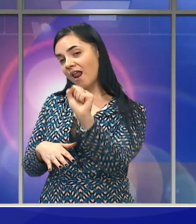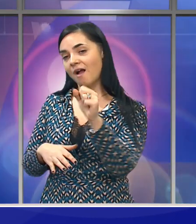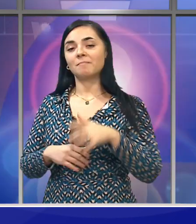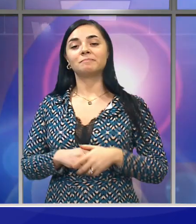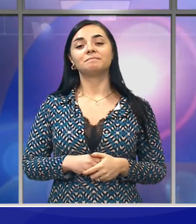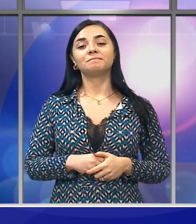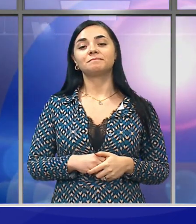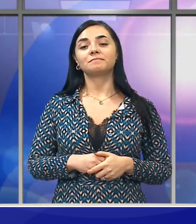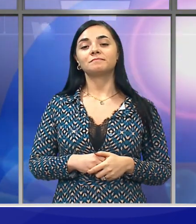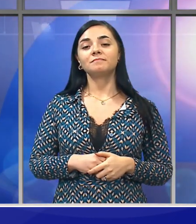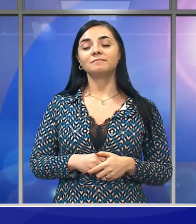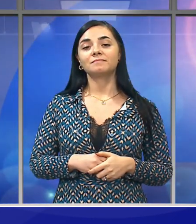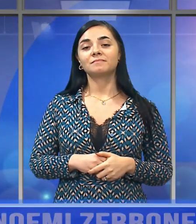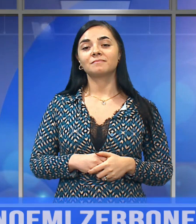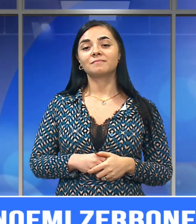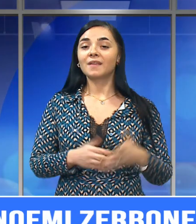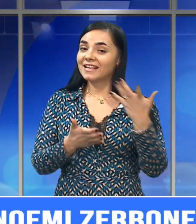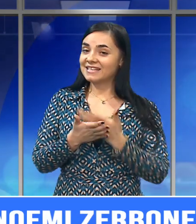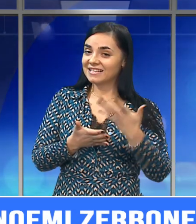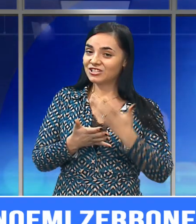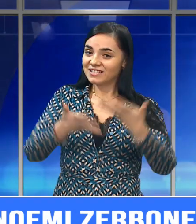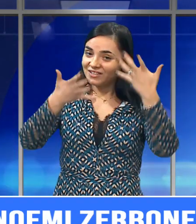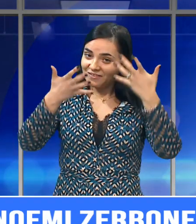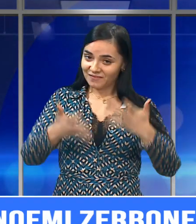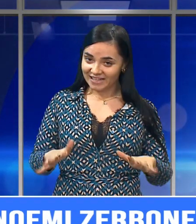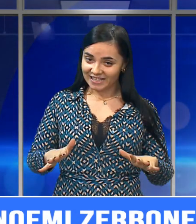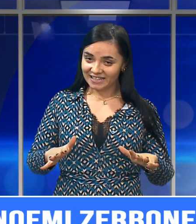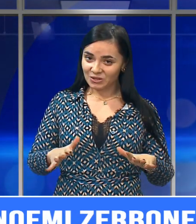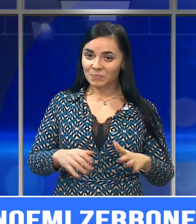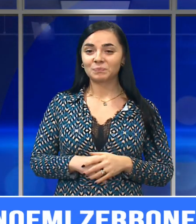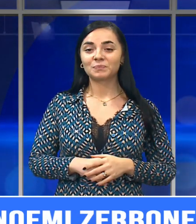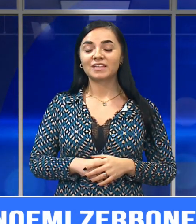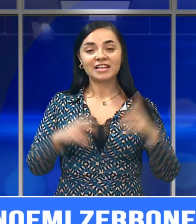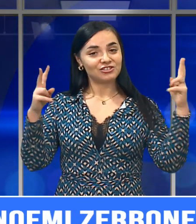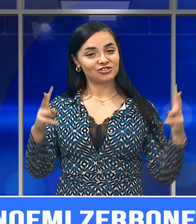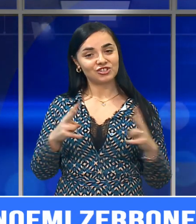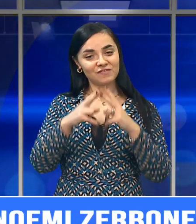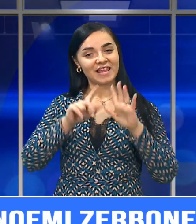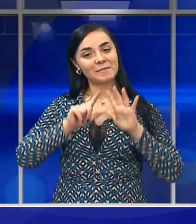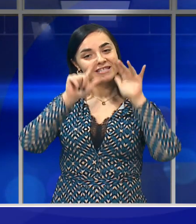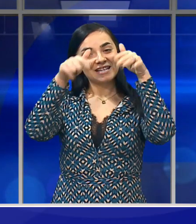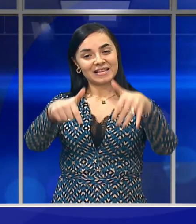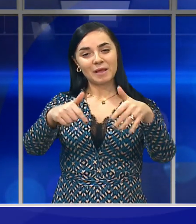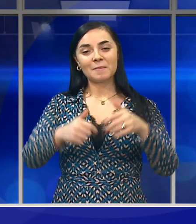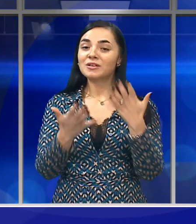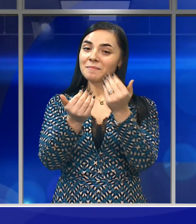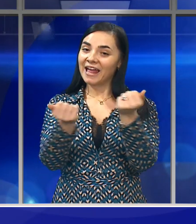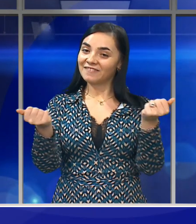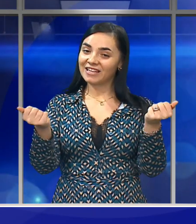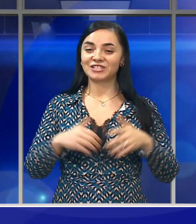Pescara era questa l'ultima notizia l'appuntamento alla settimana prossima